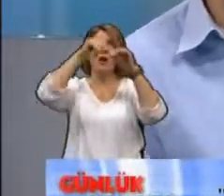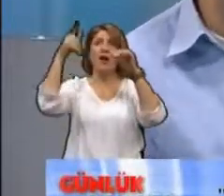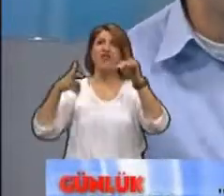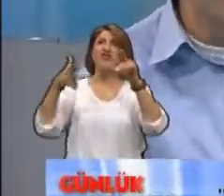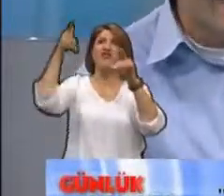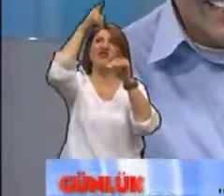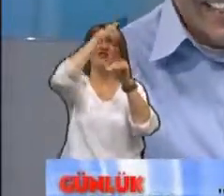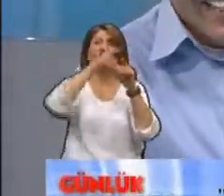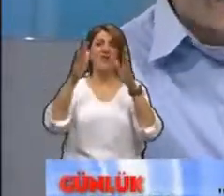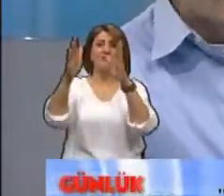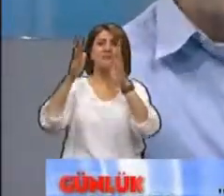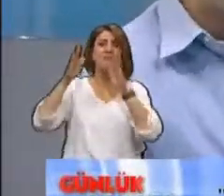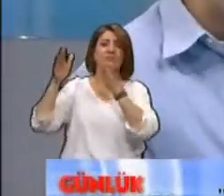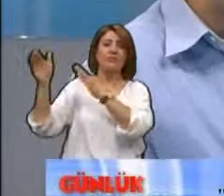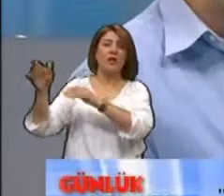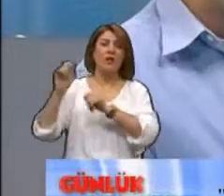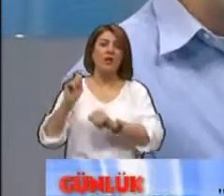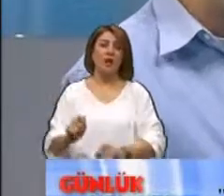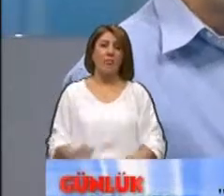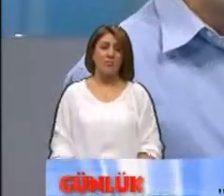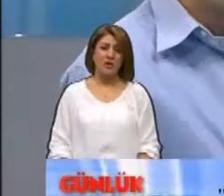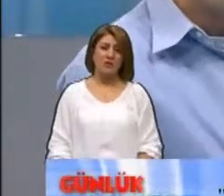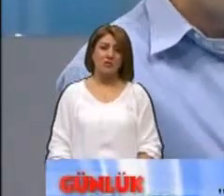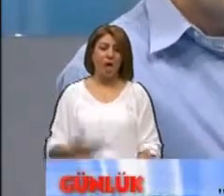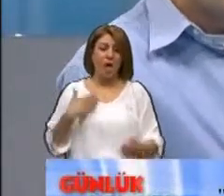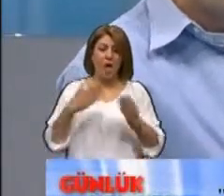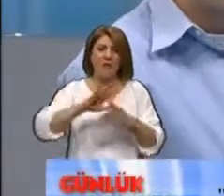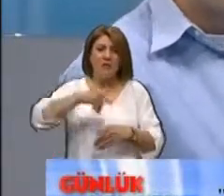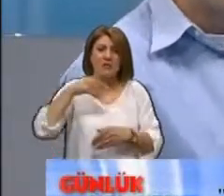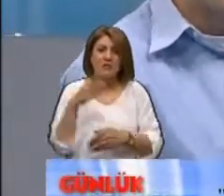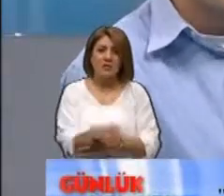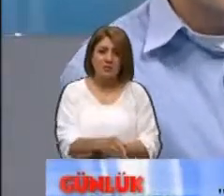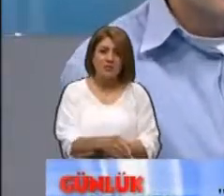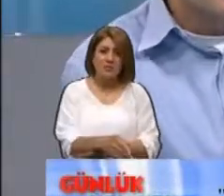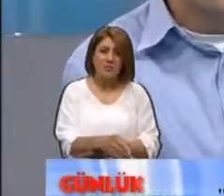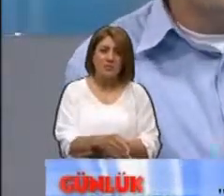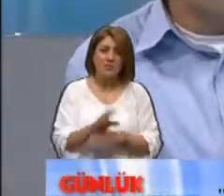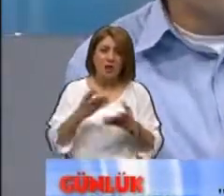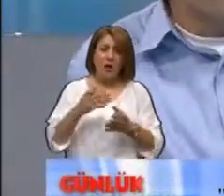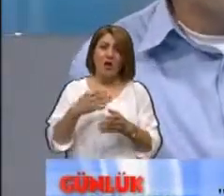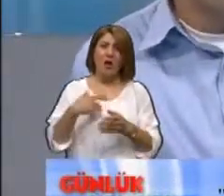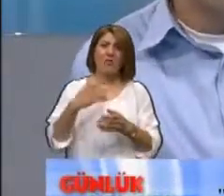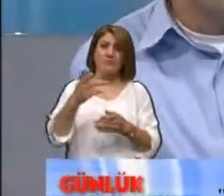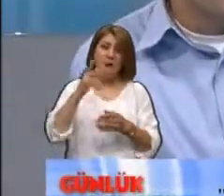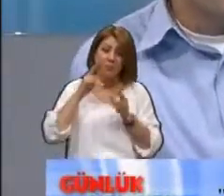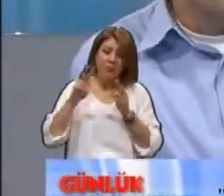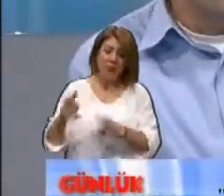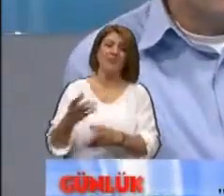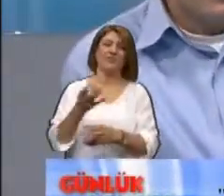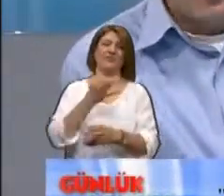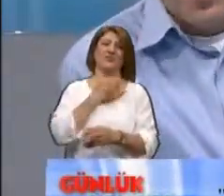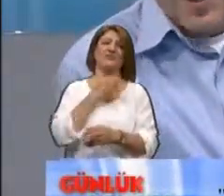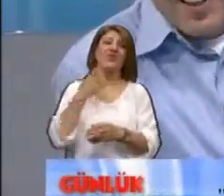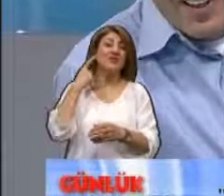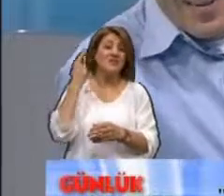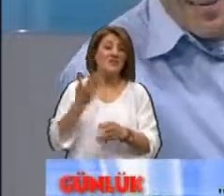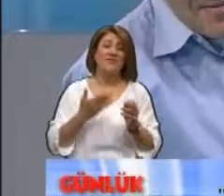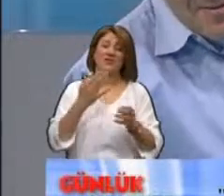adamı rahatsız etmeyelim diye. Adam geldi dedik evi soymuşlar. Evet dedik biz de öğrendik. İnsan bir bakmaz mı diyor bu kadar